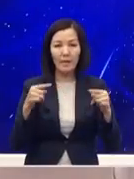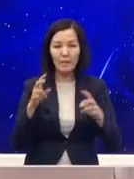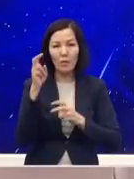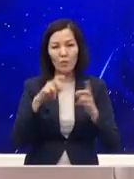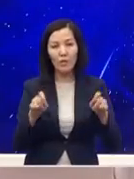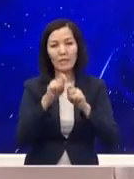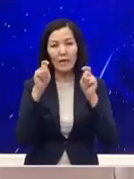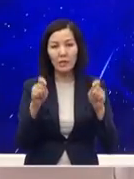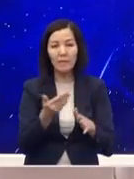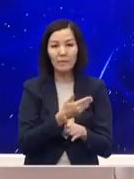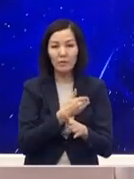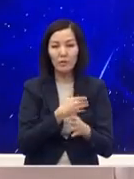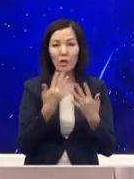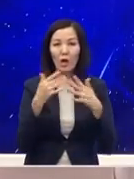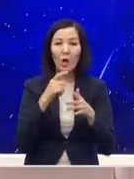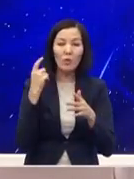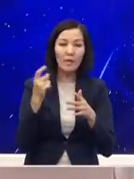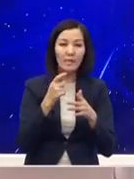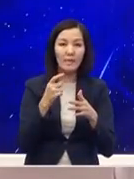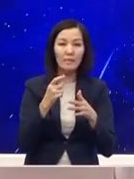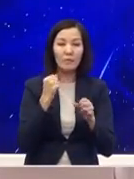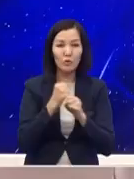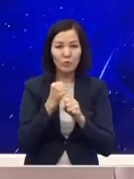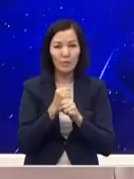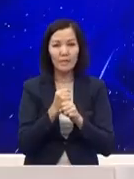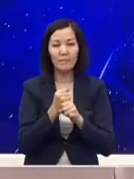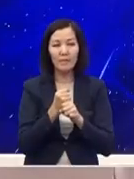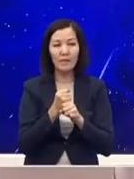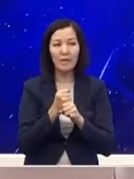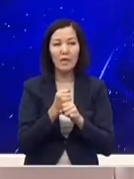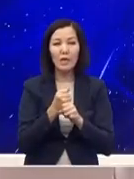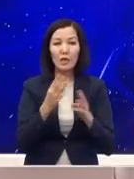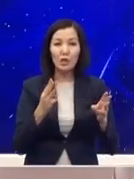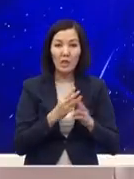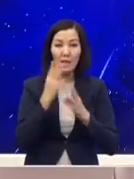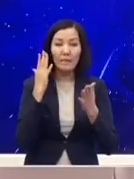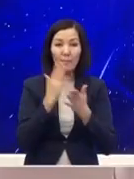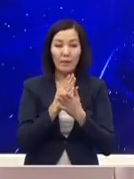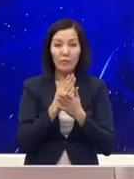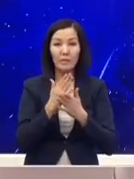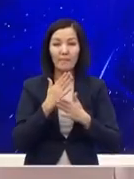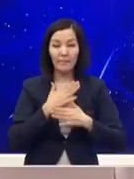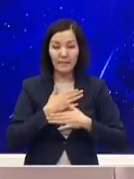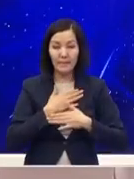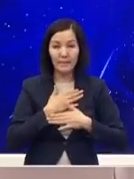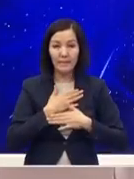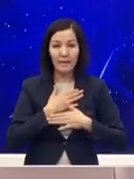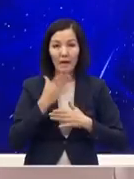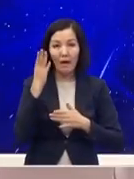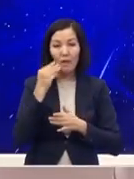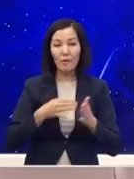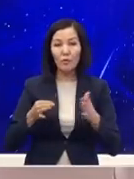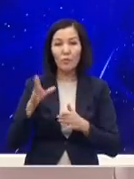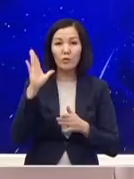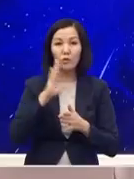ашам, или ауыл шаруашылықпен араласам деген сондай ниеттер болса, бізде мынау су